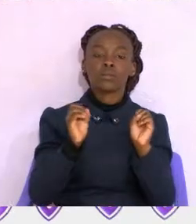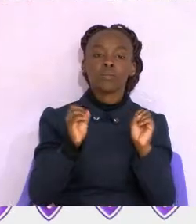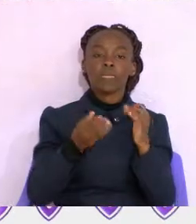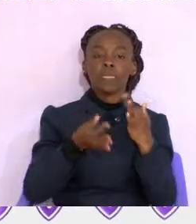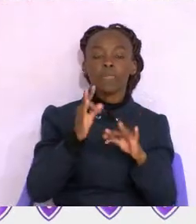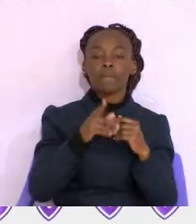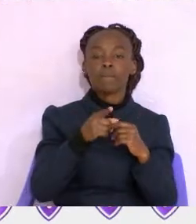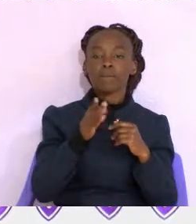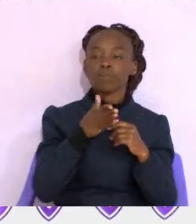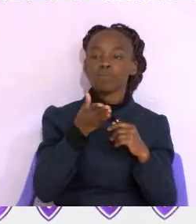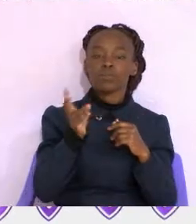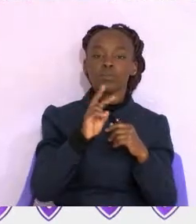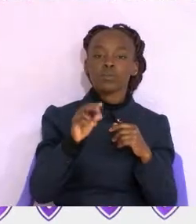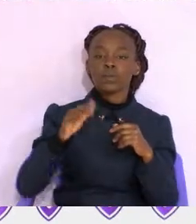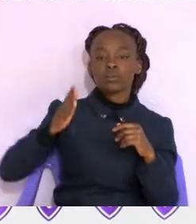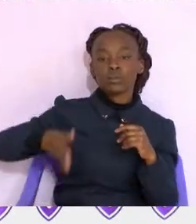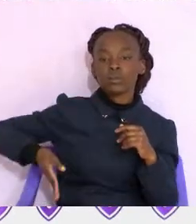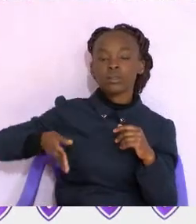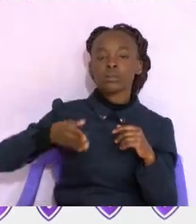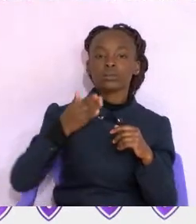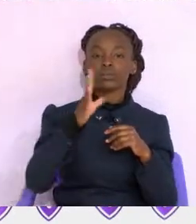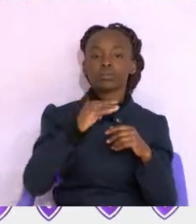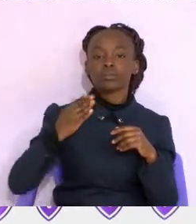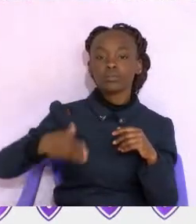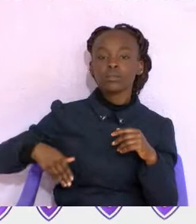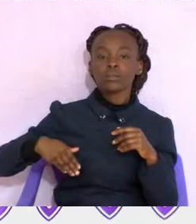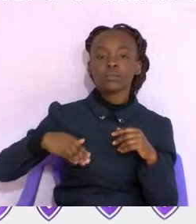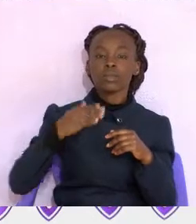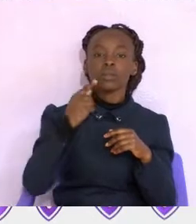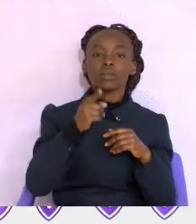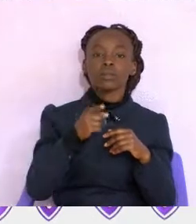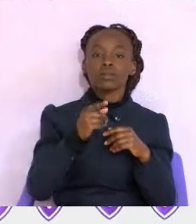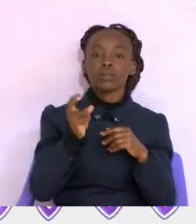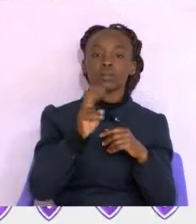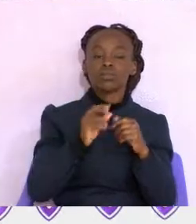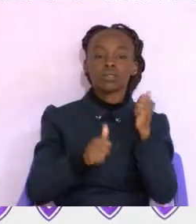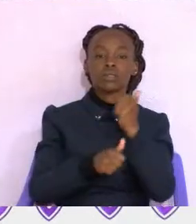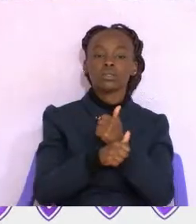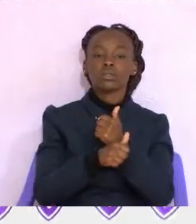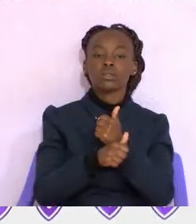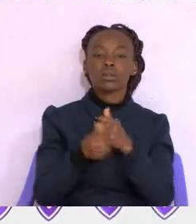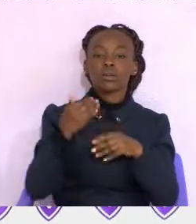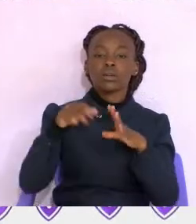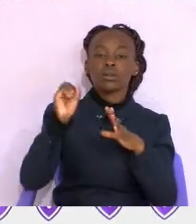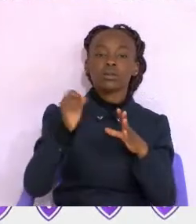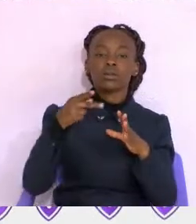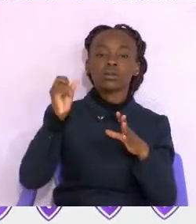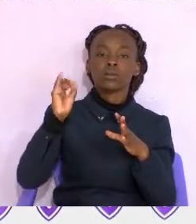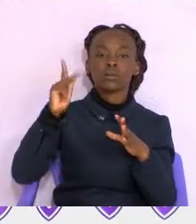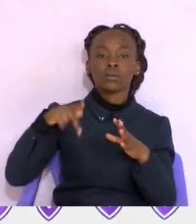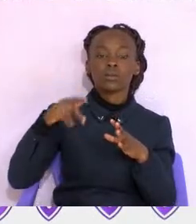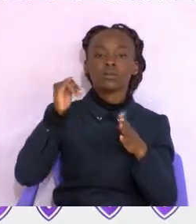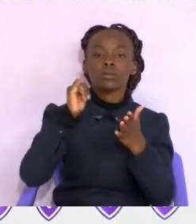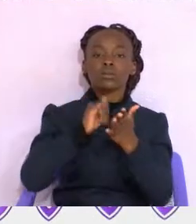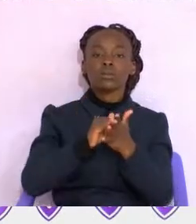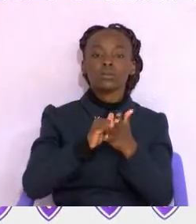ya kubabaika. Roho ya uharibifu wapendwa ilikuwa kwa ile meli. Kwa hakika dhoruba ilikuwa imeinuka. Wapendwa,